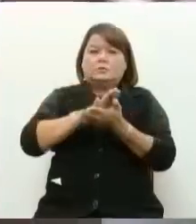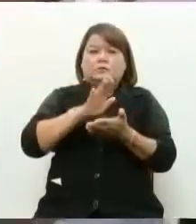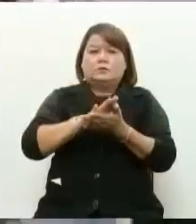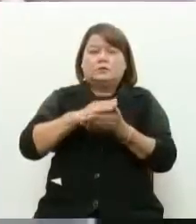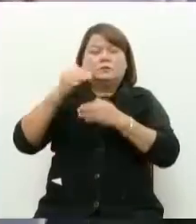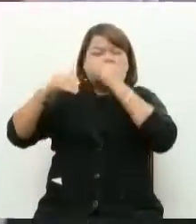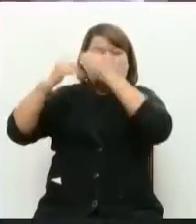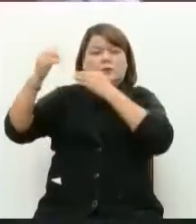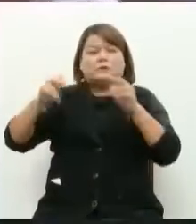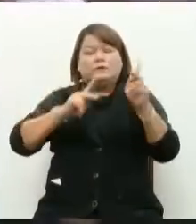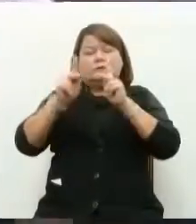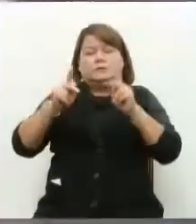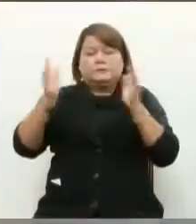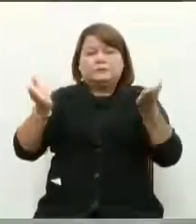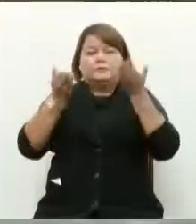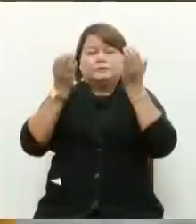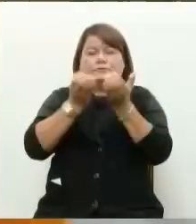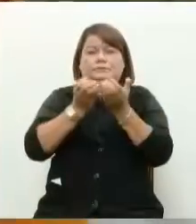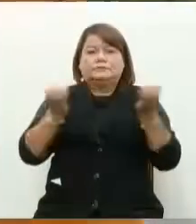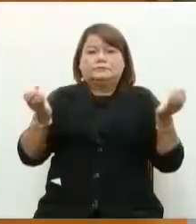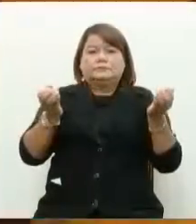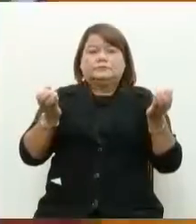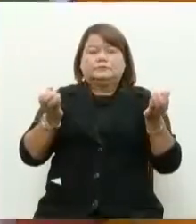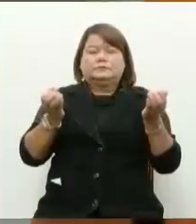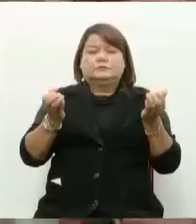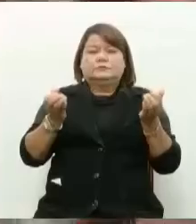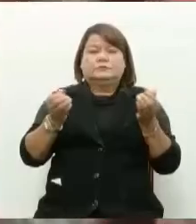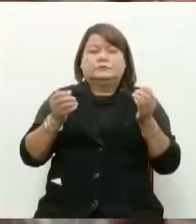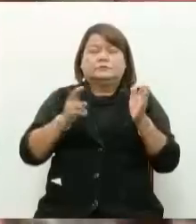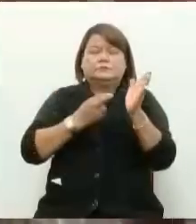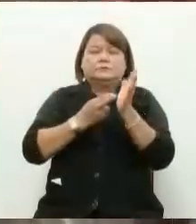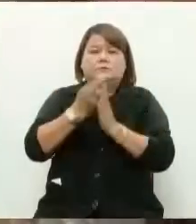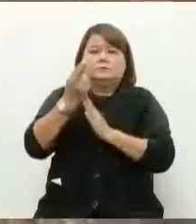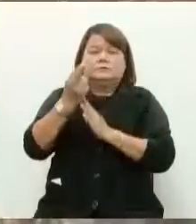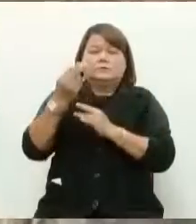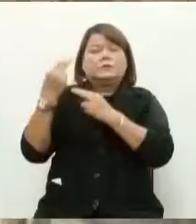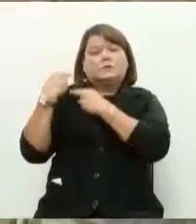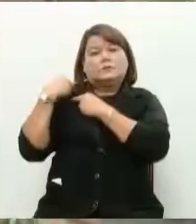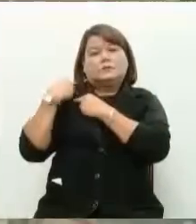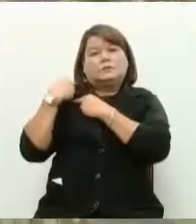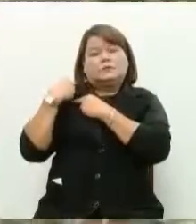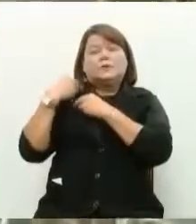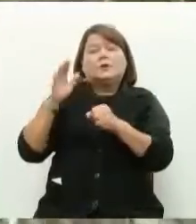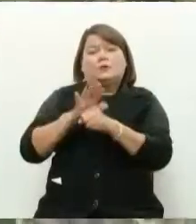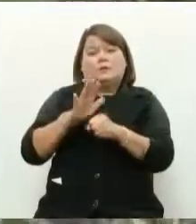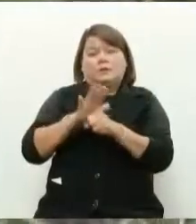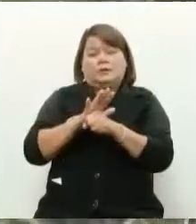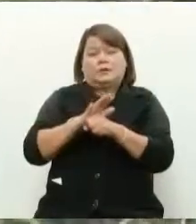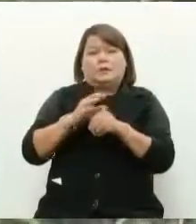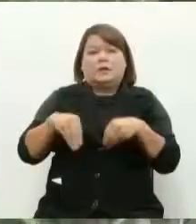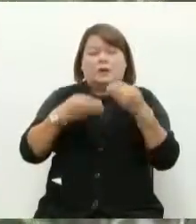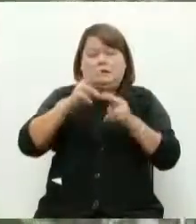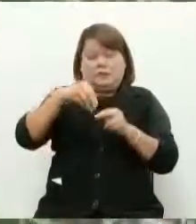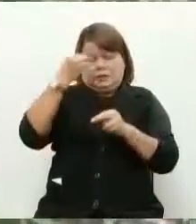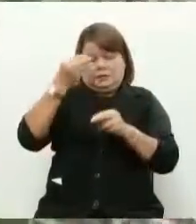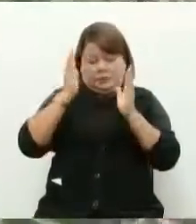ฒนากิจกรรมส่งเสริมคุณธรรมจริยธรรมความซื่อสัตย์สุจริตความรับผิดชอบและความพอเพียงให้ผู้เรียนเ